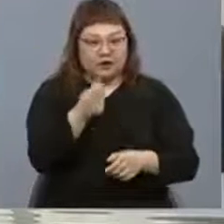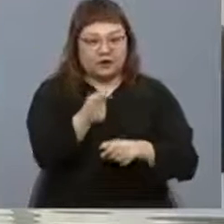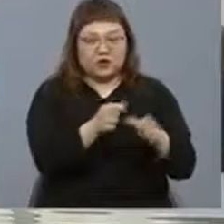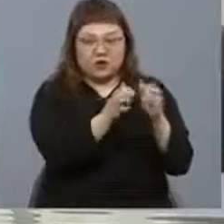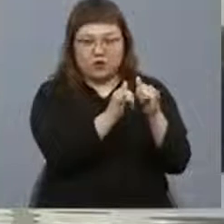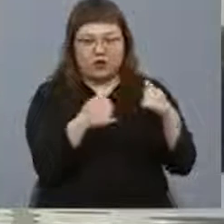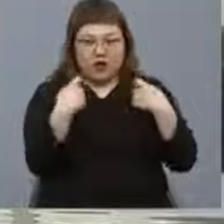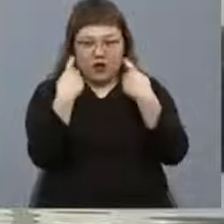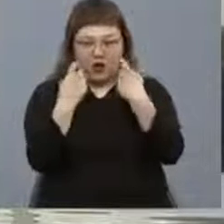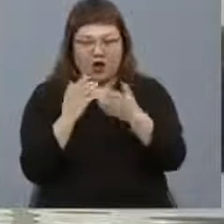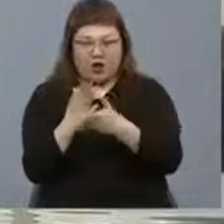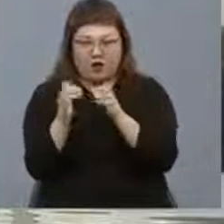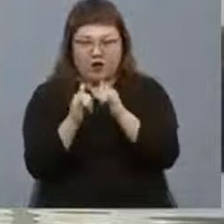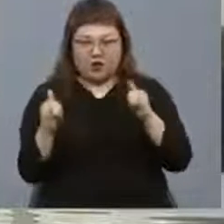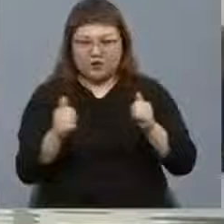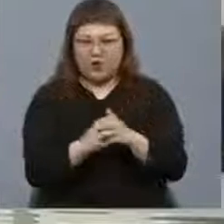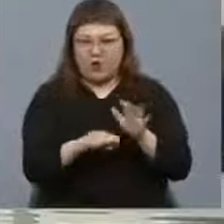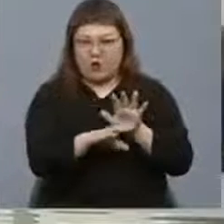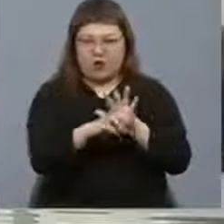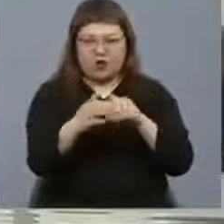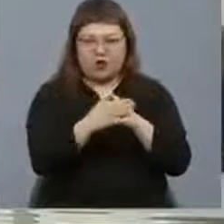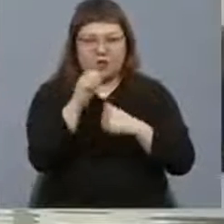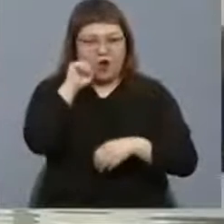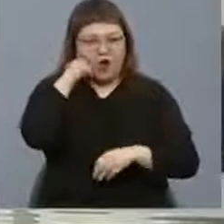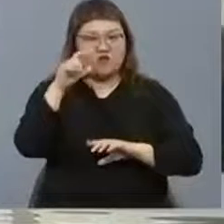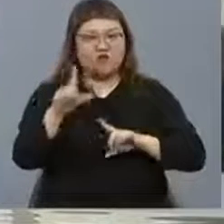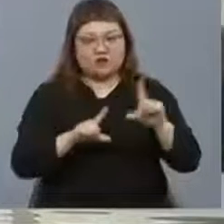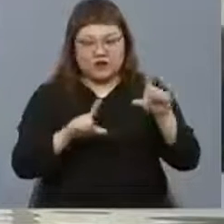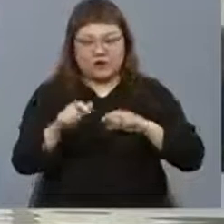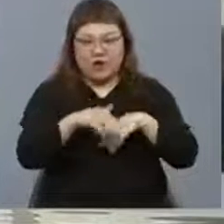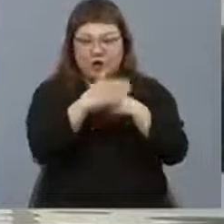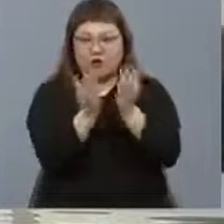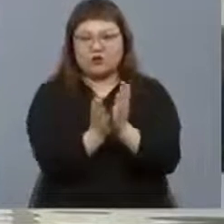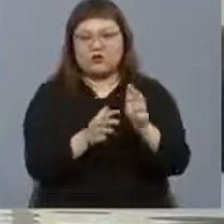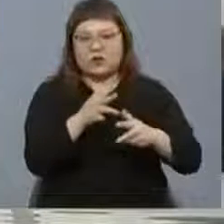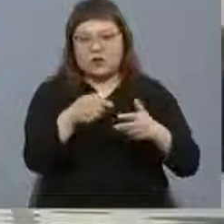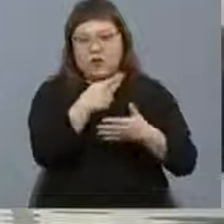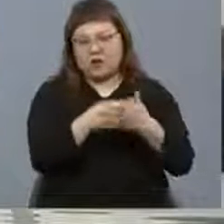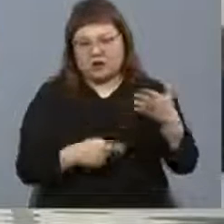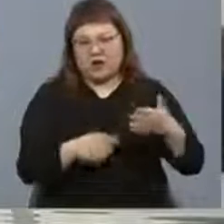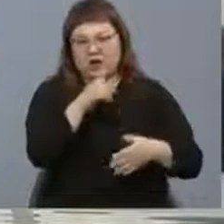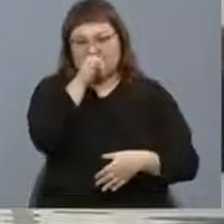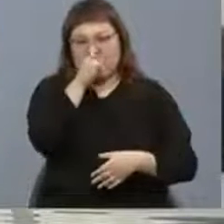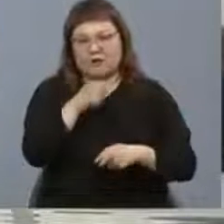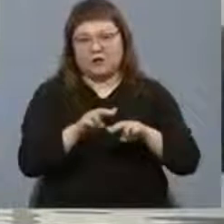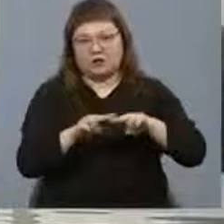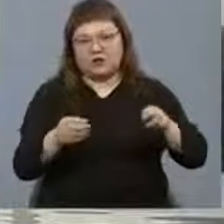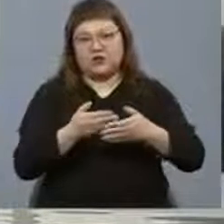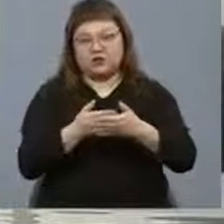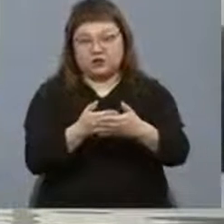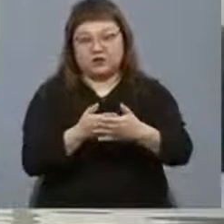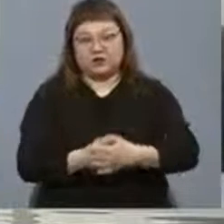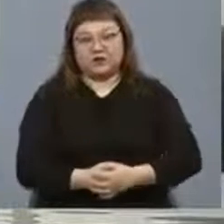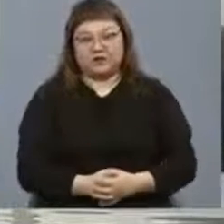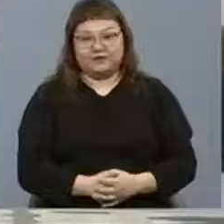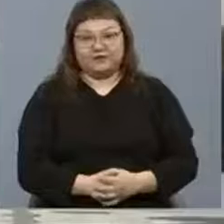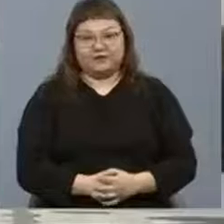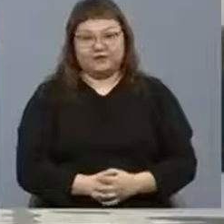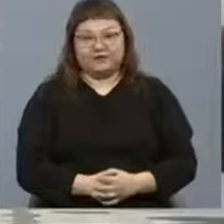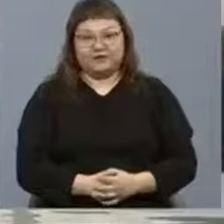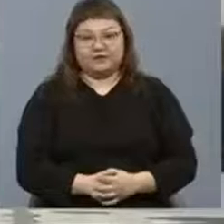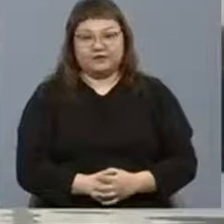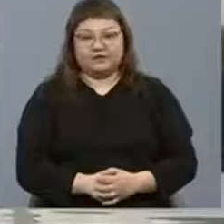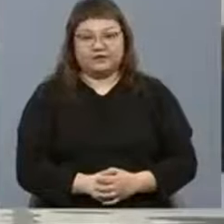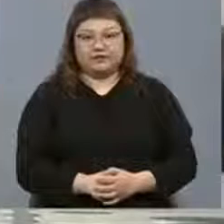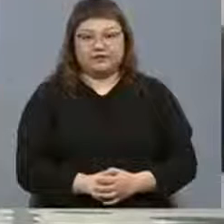소상공인과 관광업계는 가뜩이나 코로나19로 어려운 상황에 모든 산업이 피해를 볼 것이라며 철회를 촉구하고 있습니다. 김가람 기자의